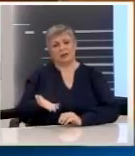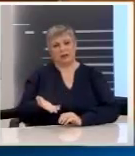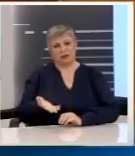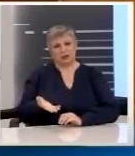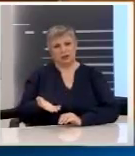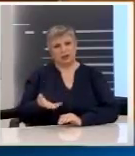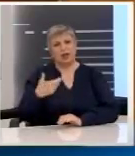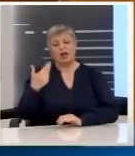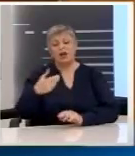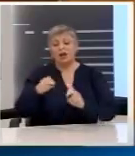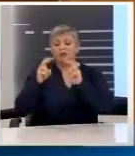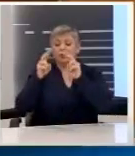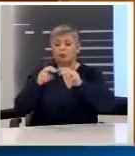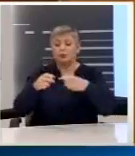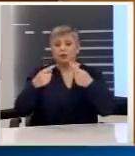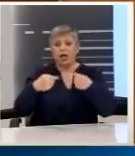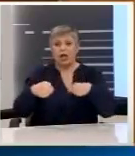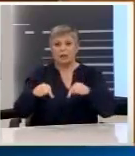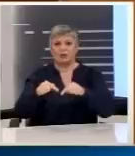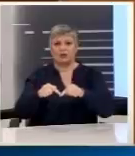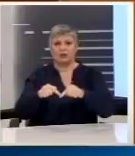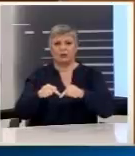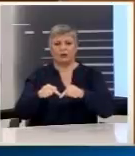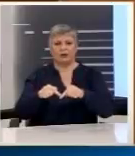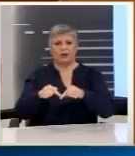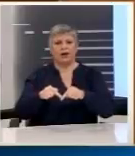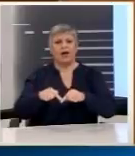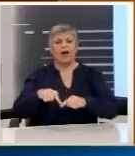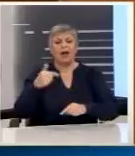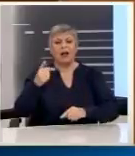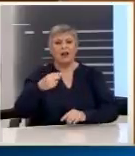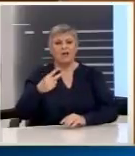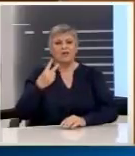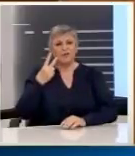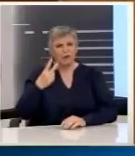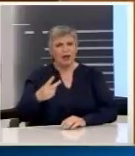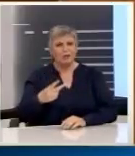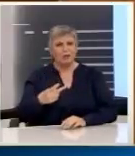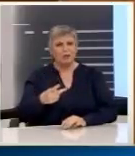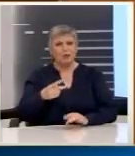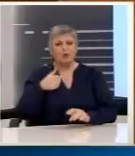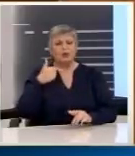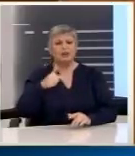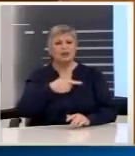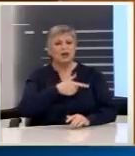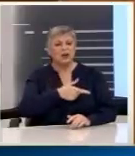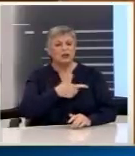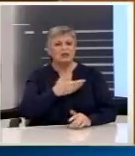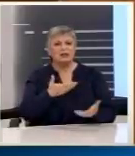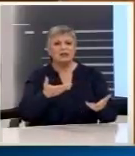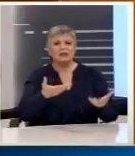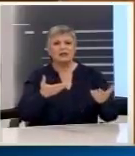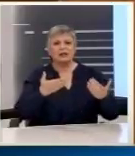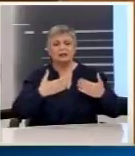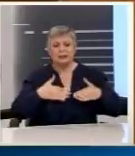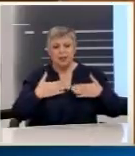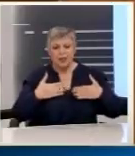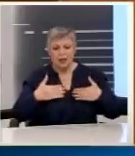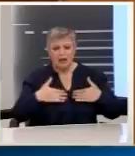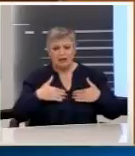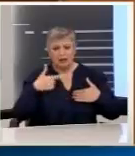παρά ένα ακόμα επεισόδιο, ένα ακόμα σύμπτωμα, αν θέλετε, αυτής της καταστροφικής και αυτοκαταστροφικής